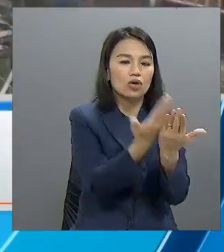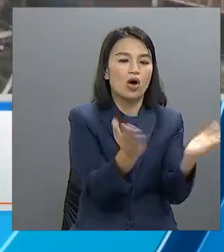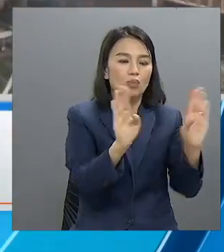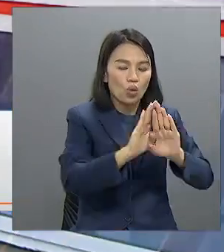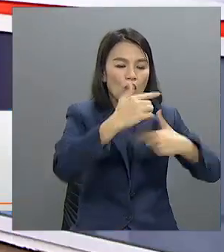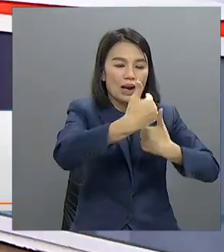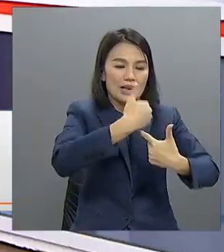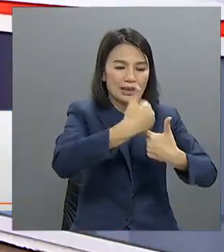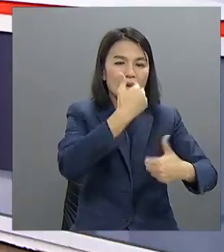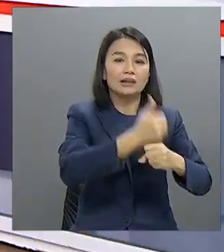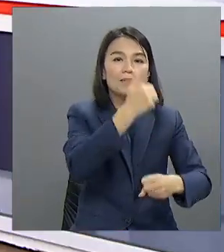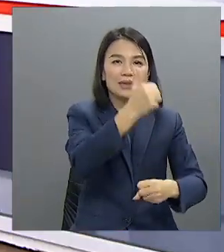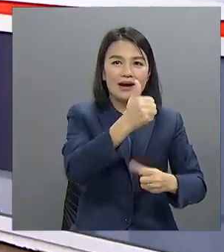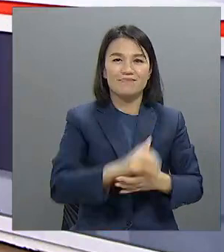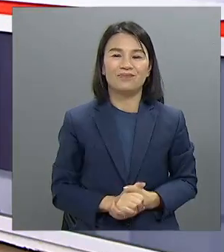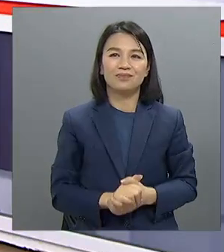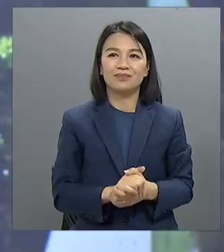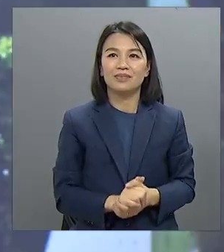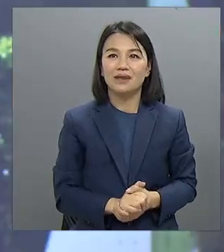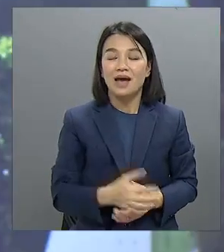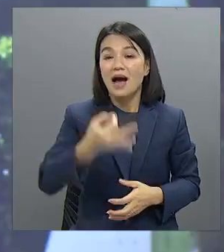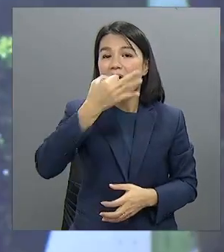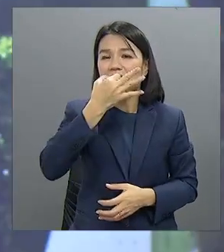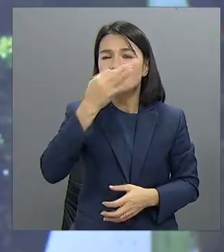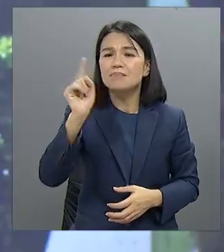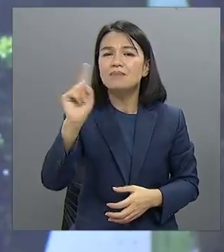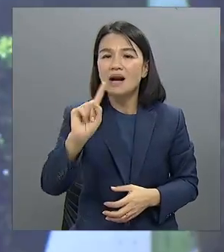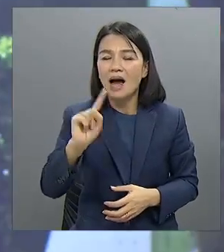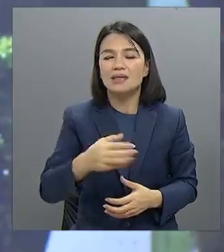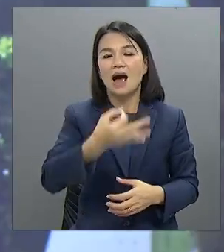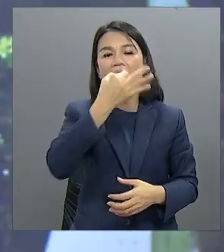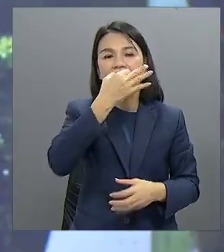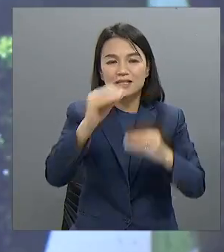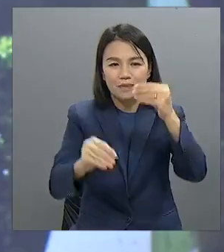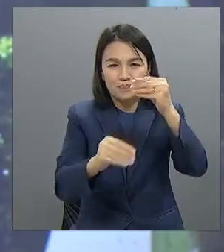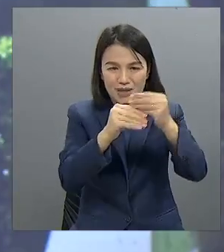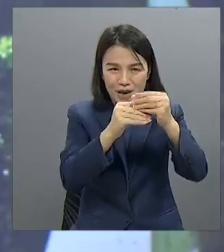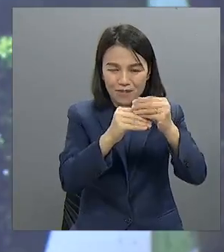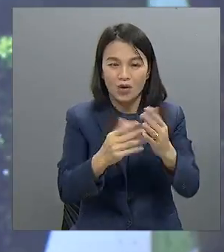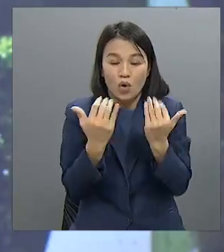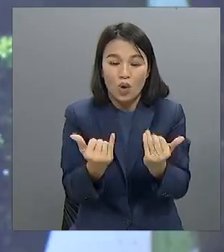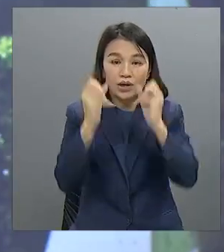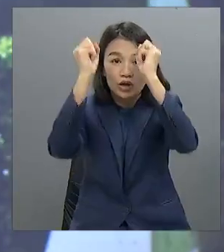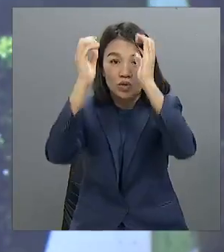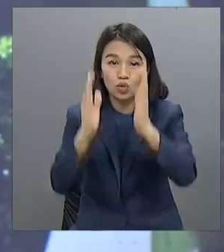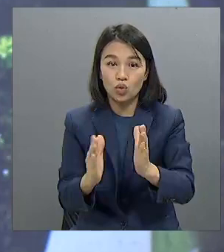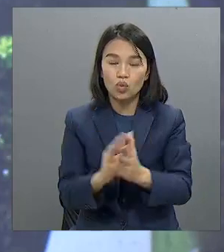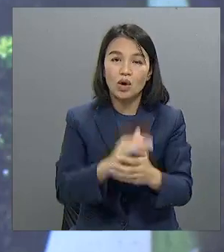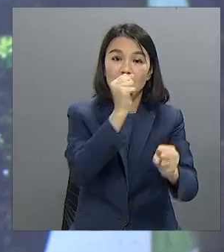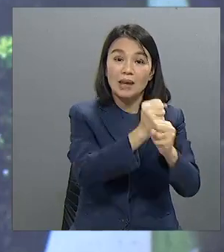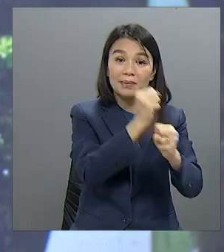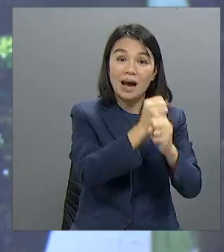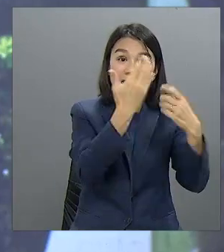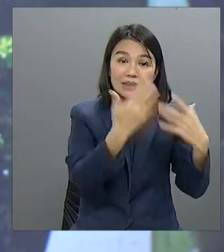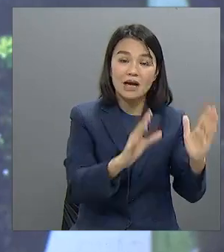ค่ะยังอยู่ที่เรื่องของอาชีพนะคะแต่เป็นอาชีพเสริมค่ะซึ่งวันนี้นะคะมีคุณครูท่านนึงค่ะหลังจากที่เกษียณแล้วนะคะก็อยาก